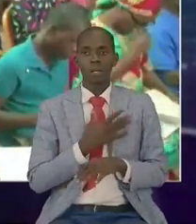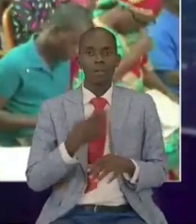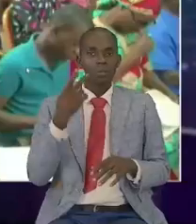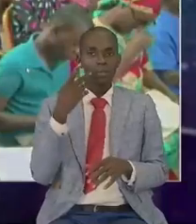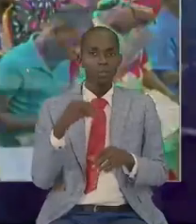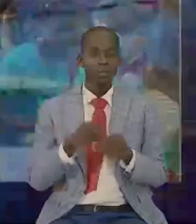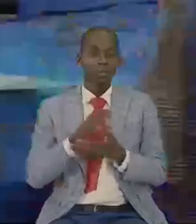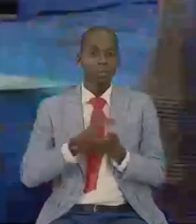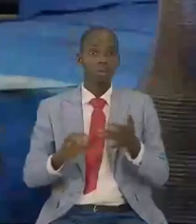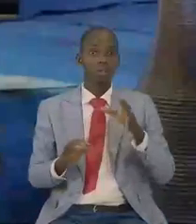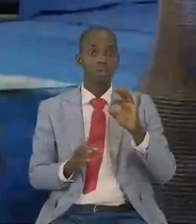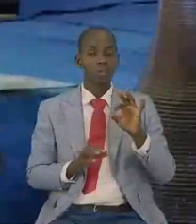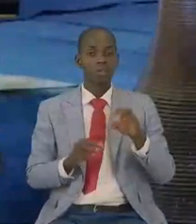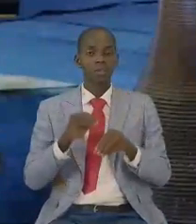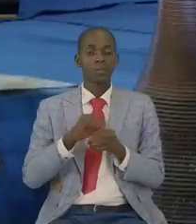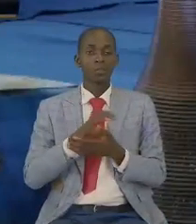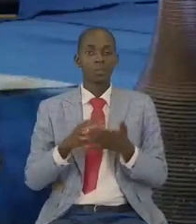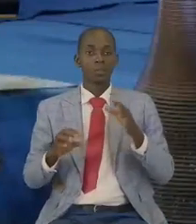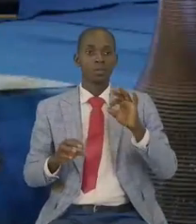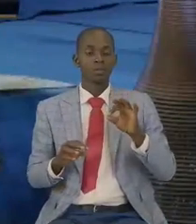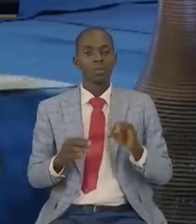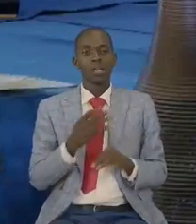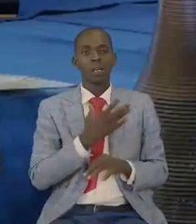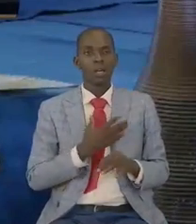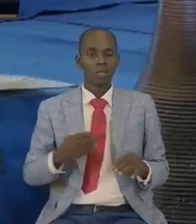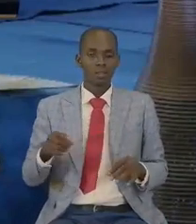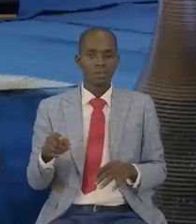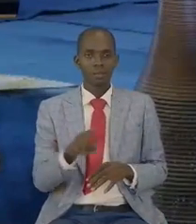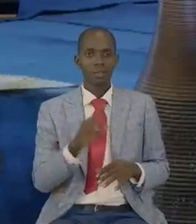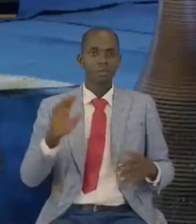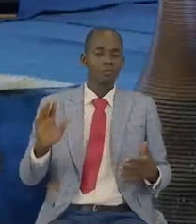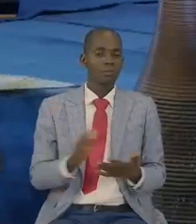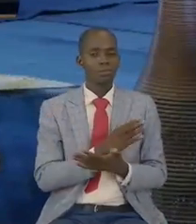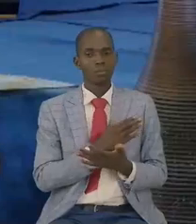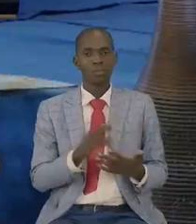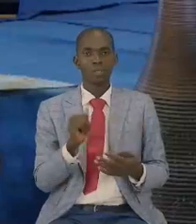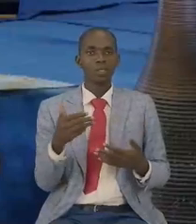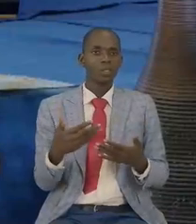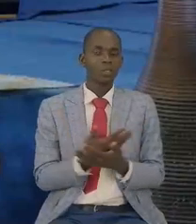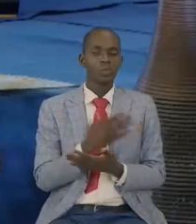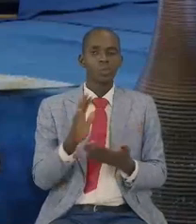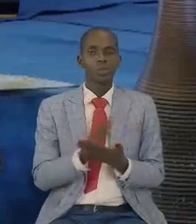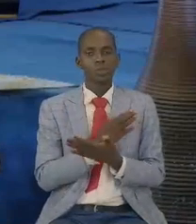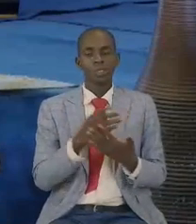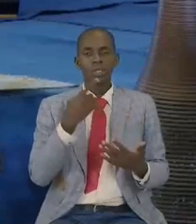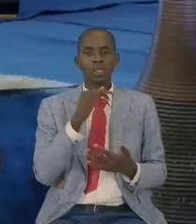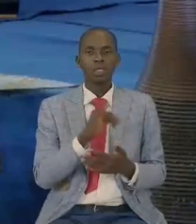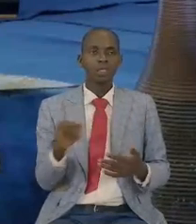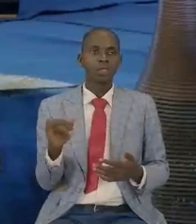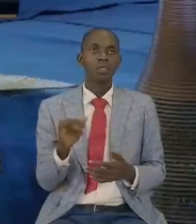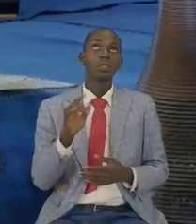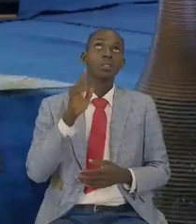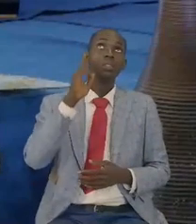le verset 9, « Et il chantait un cantique nouveau en disant, « Tu es digne,